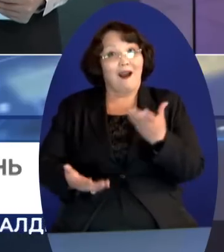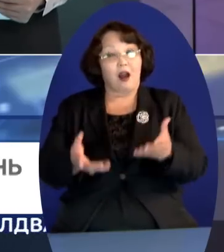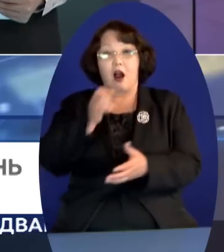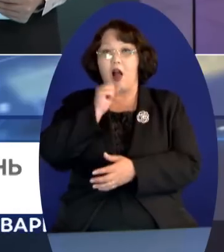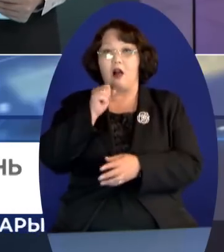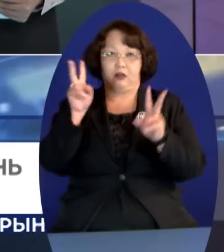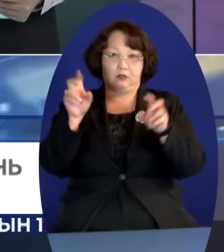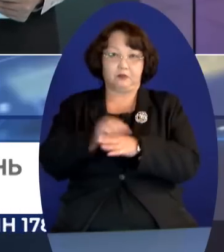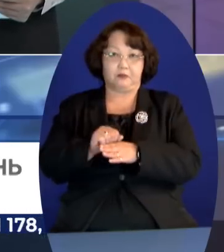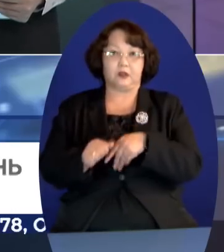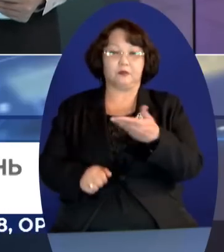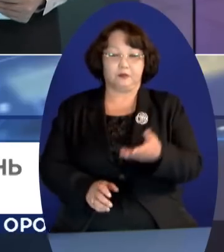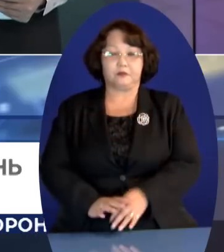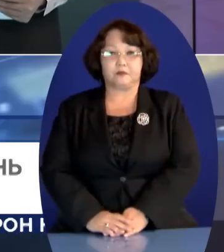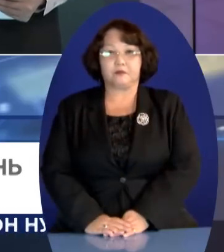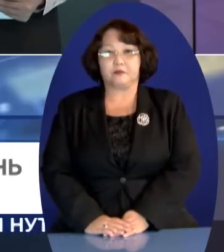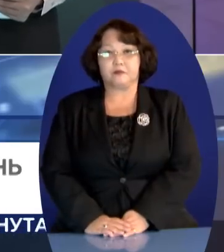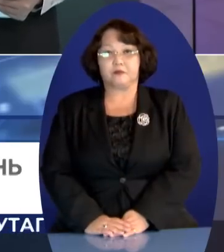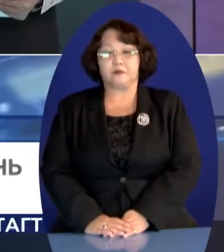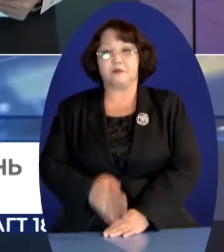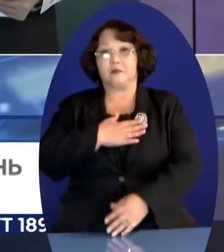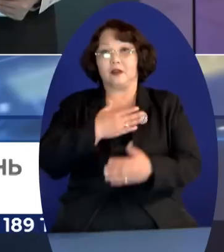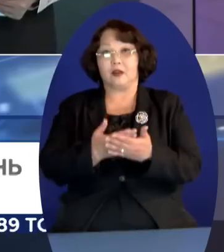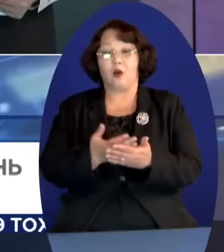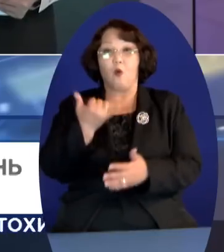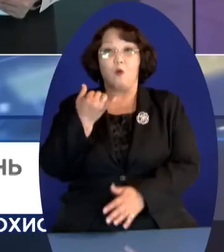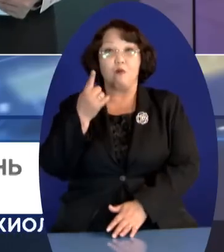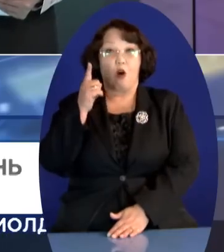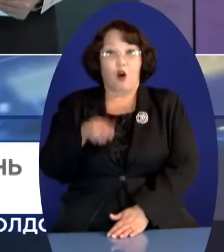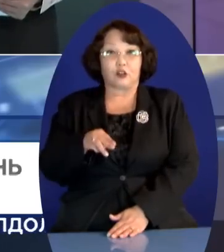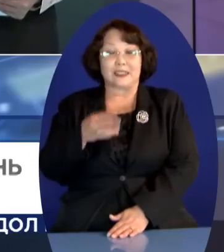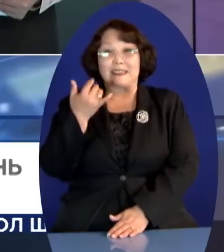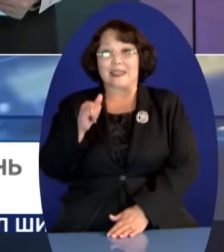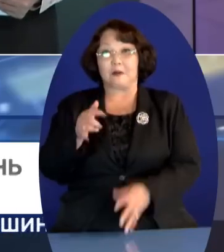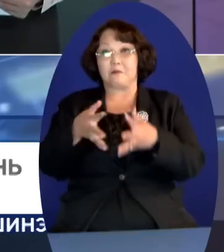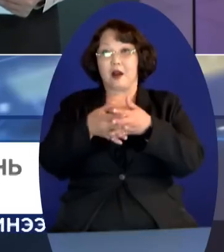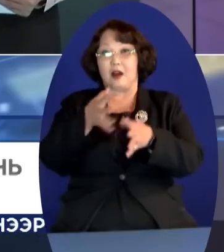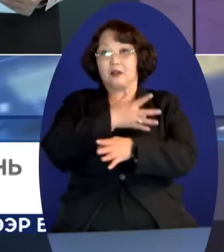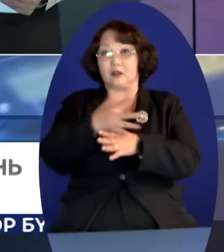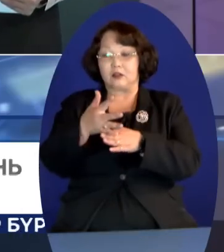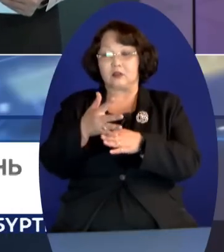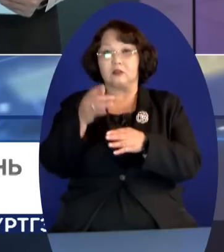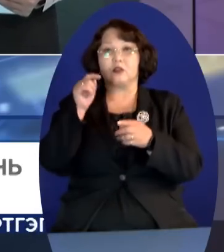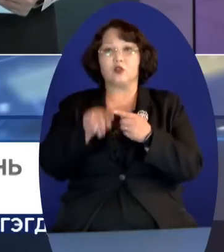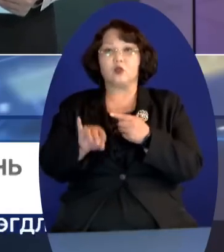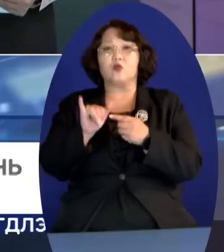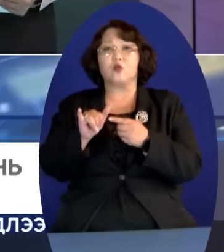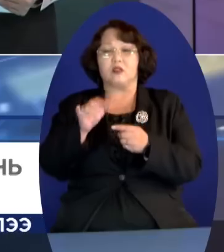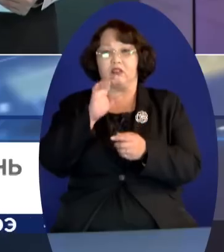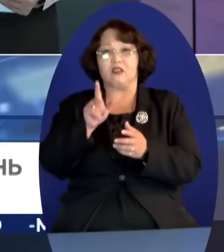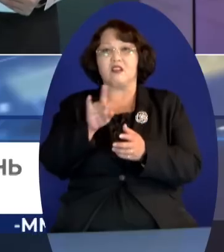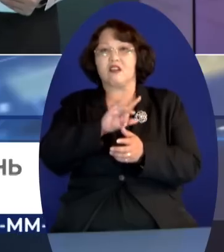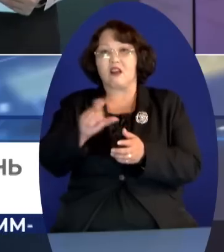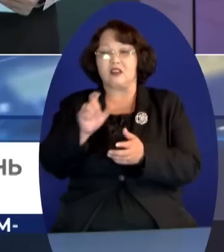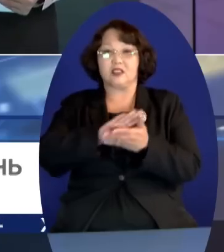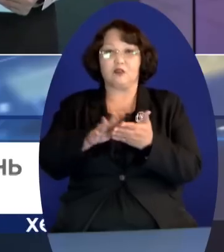Ханд студиуд мэдээлэхэд бэлэн болсон байна. Баярлалаа. Улаанбаатар хотын зарим орон сууцны хорооллуудын хэрэглээний цэвэр